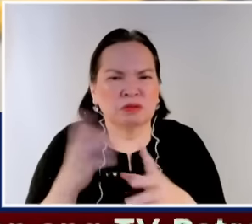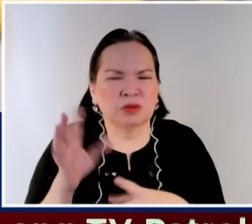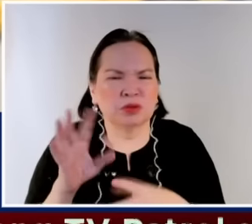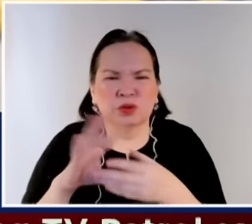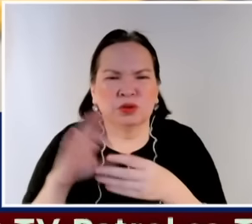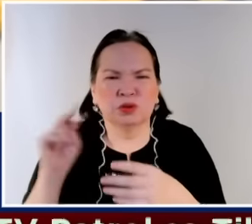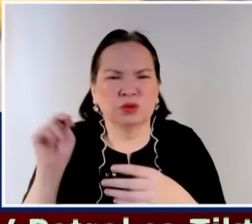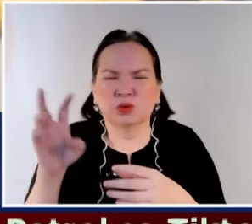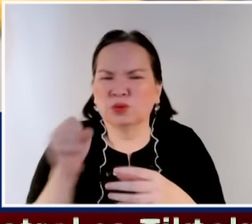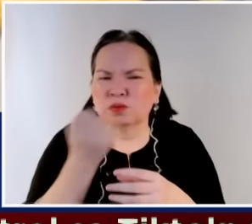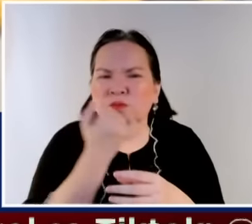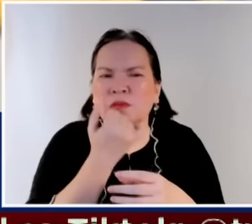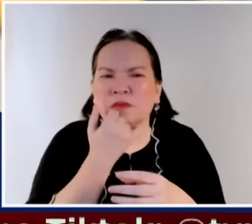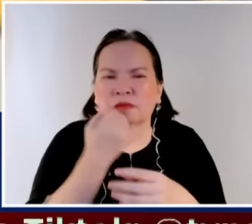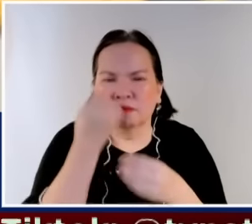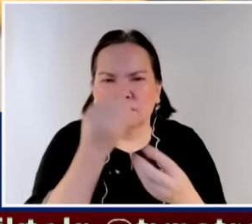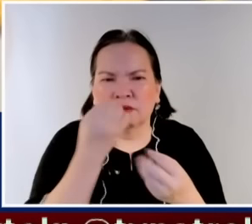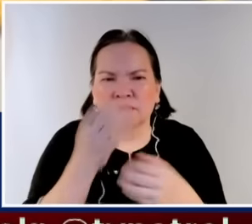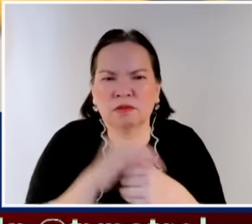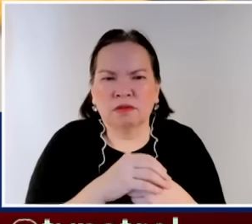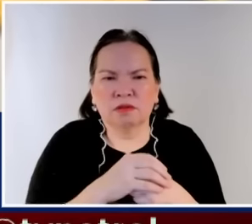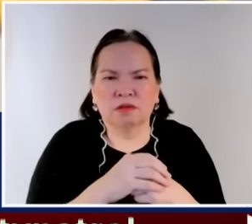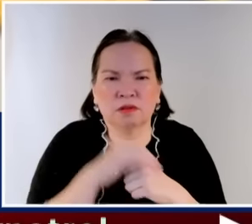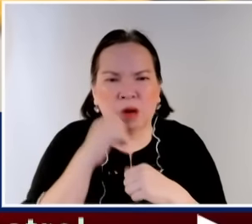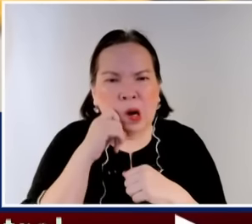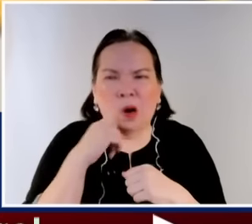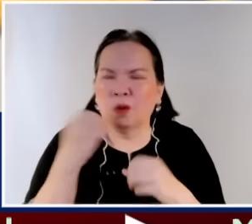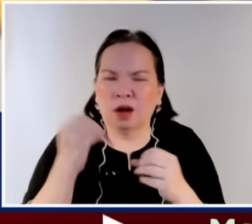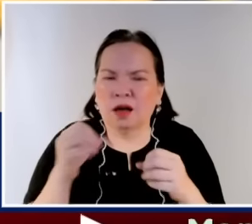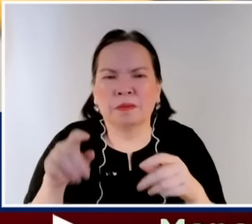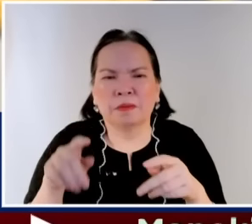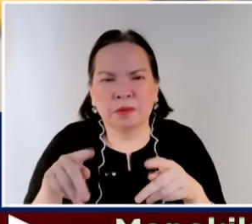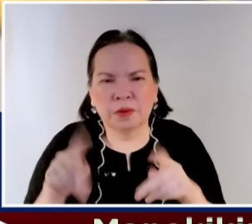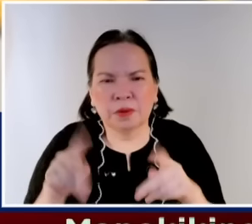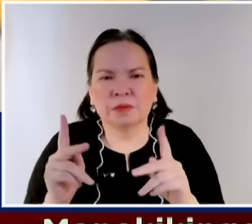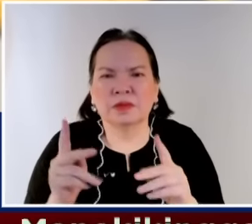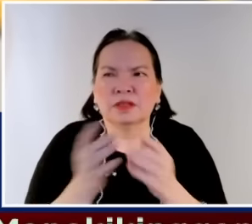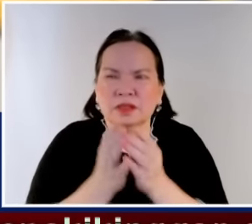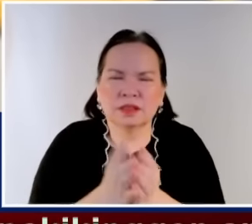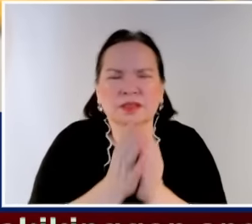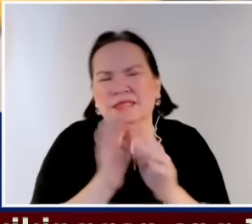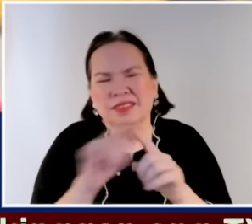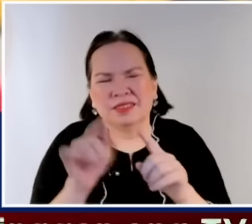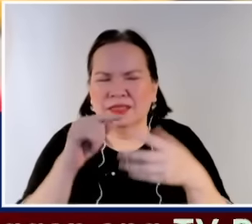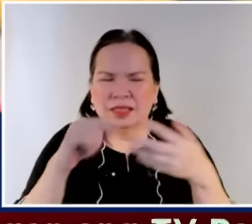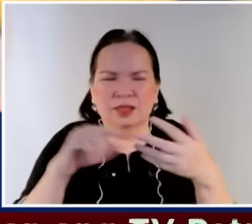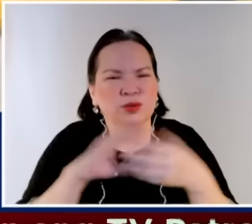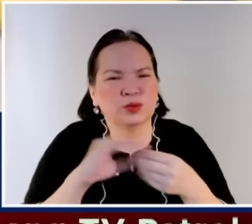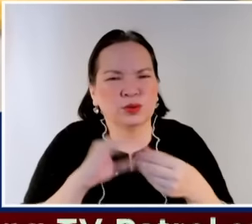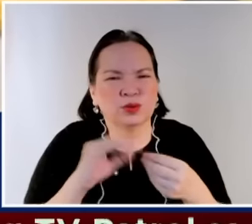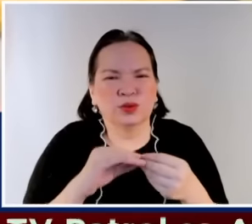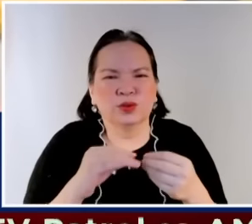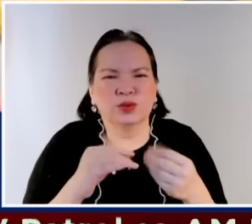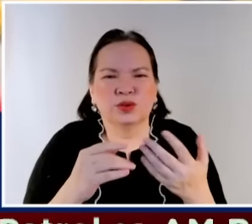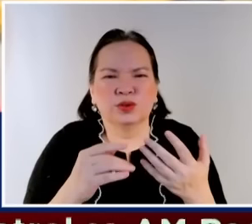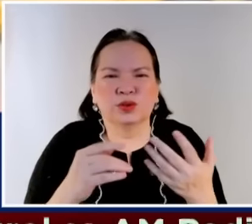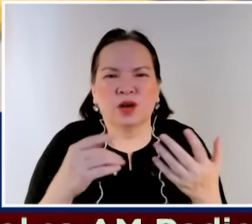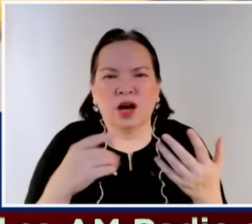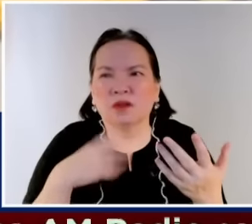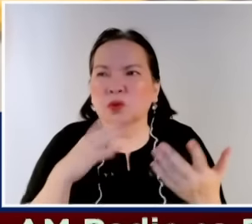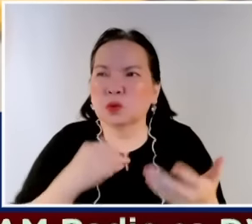na wala raw permission na maglayag. No? Kaya ang mga lumalabas na may mga kasabwat